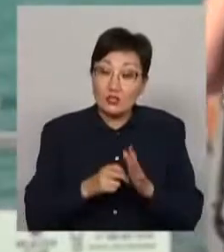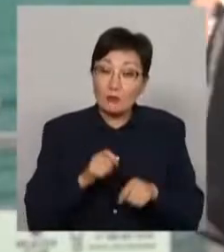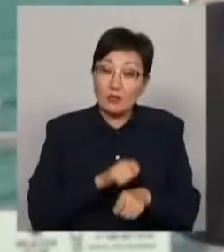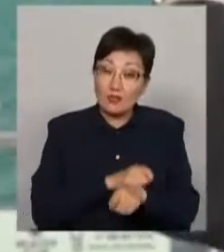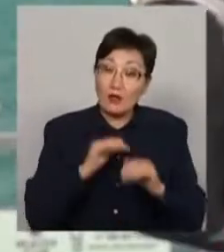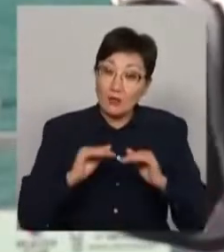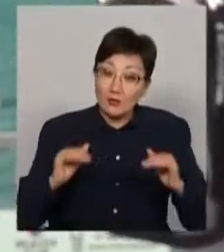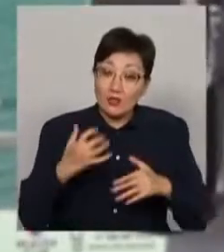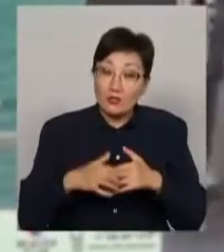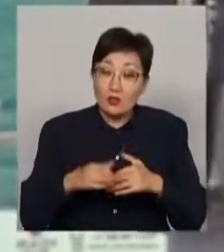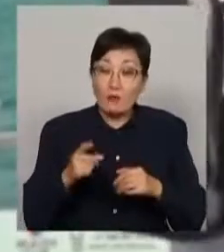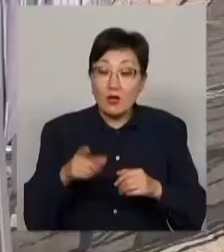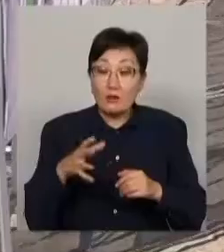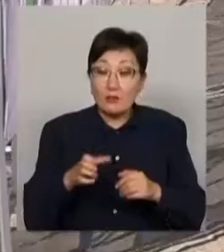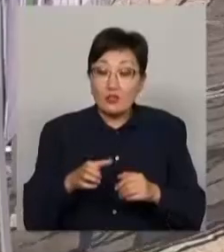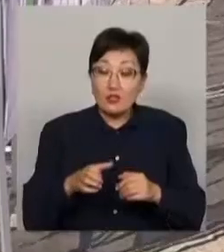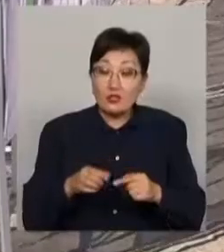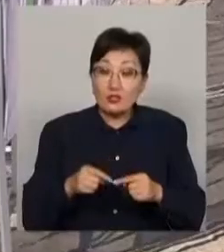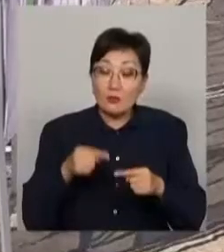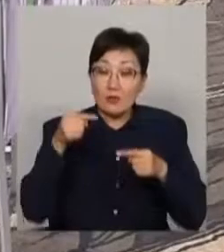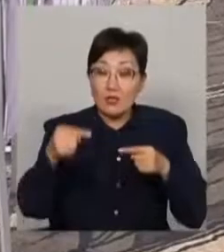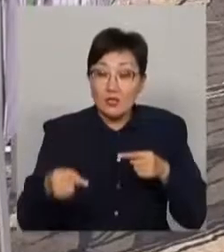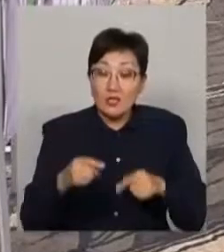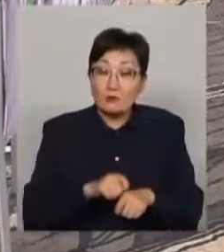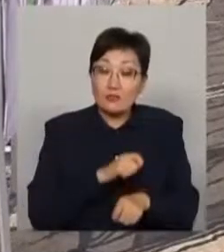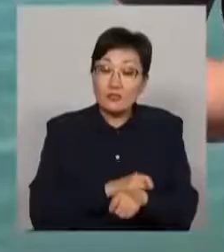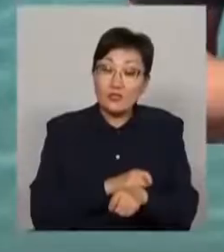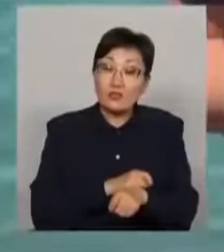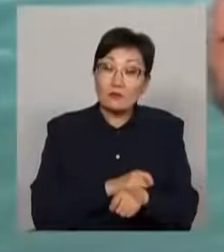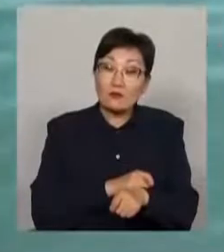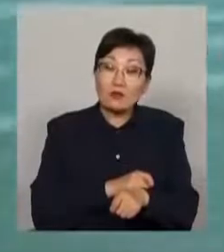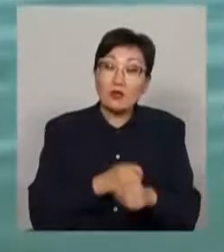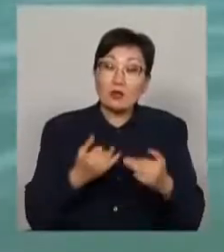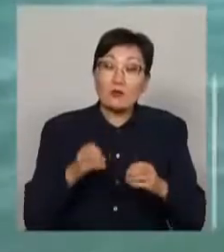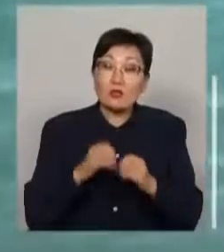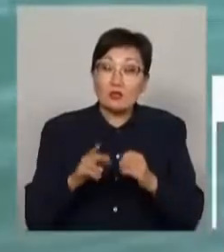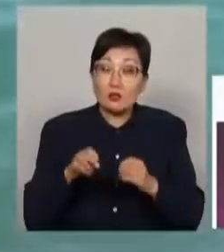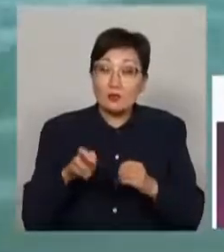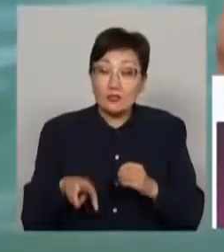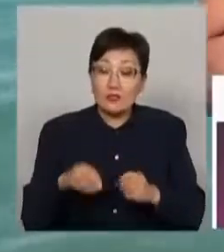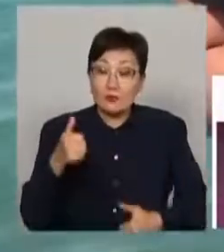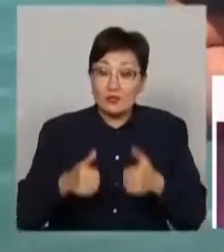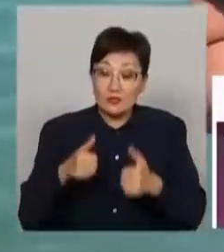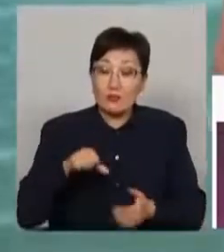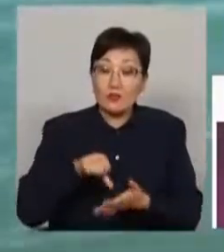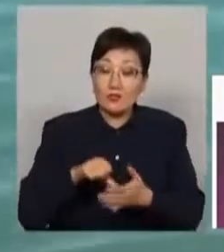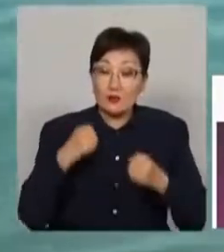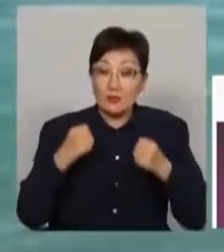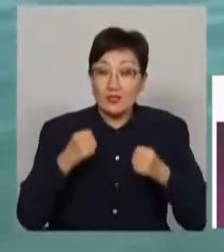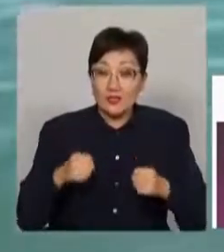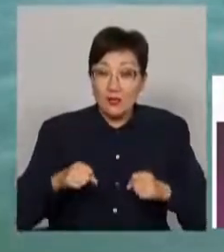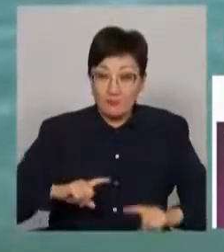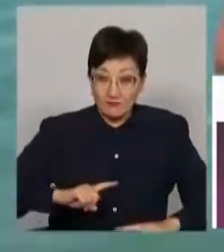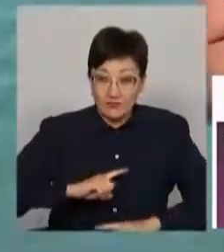балалардың ортасында, 1500 спринт қысқа дистанцияда өткіздік. Қазір 10 шақырымдық бәсекеге қатысып жатқан спортшылар мәре сығына